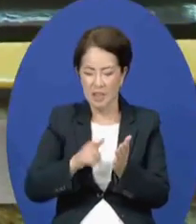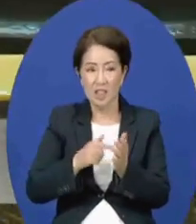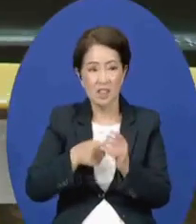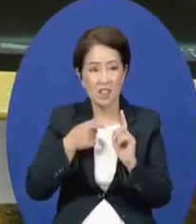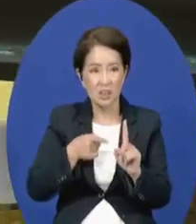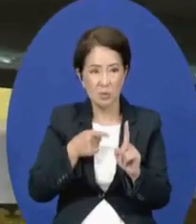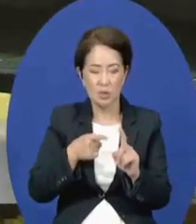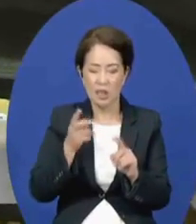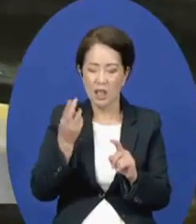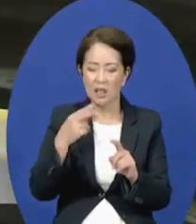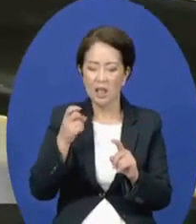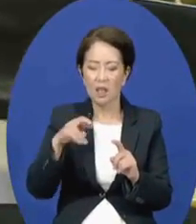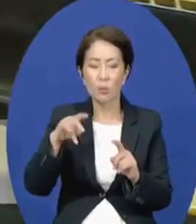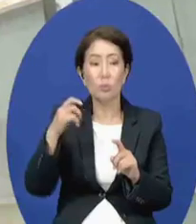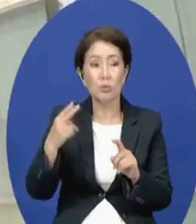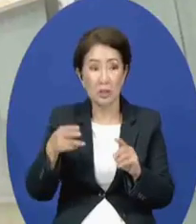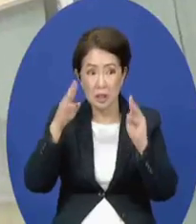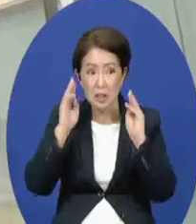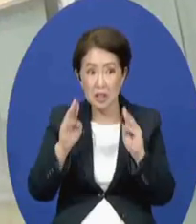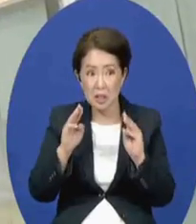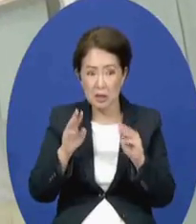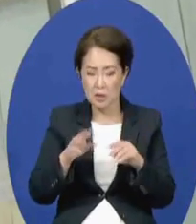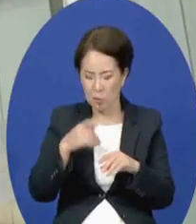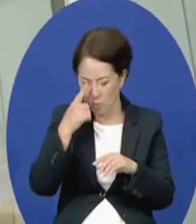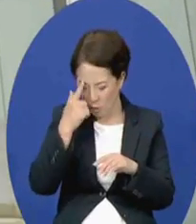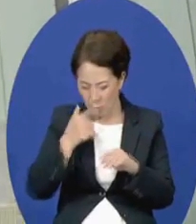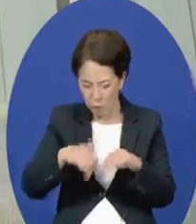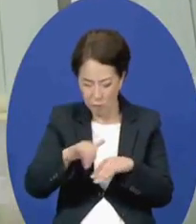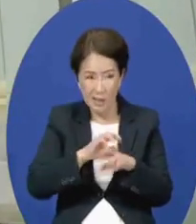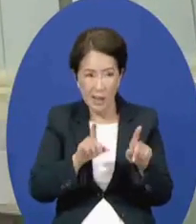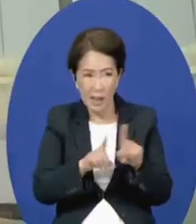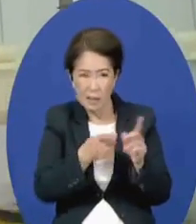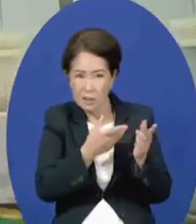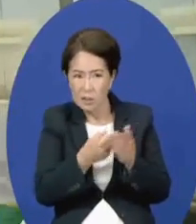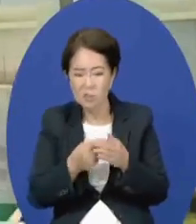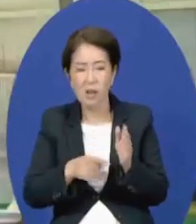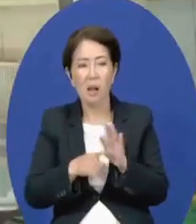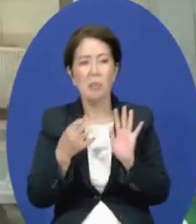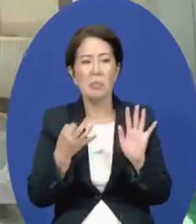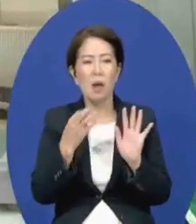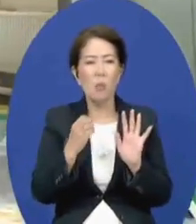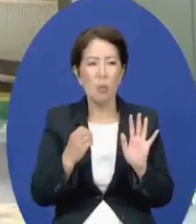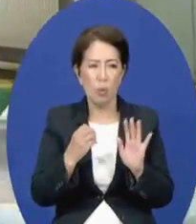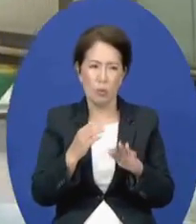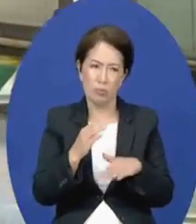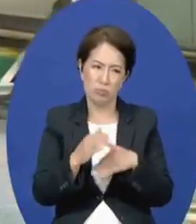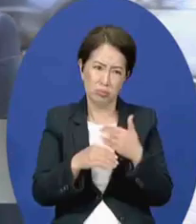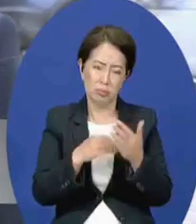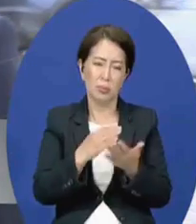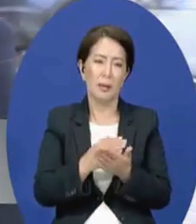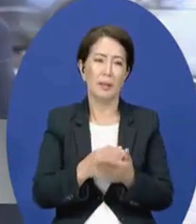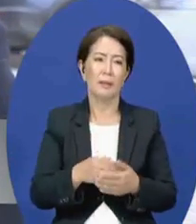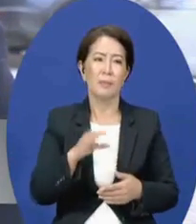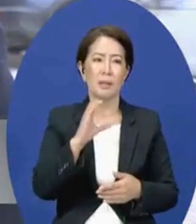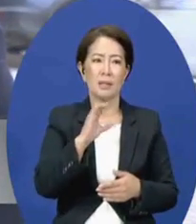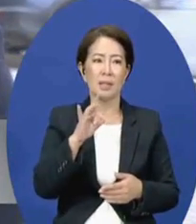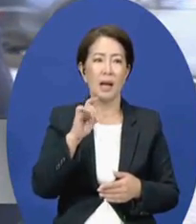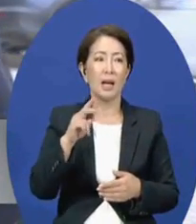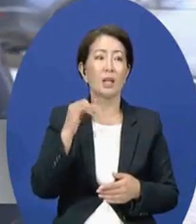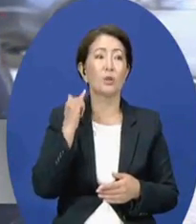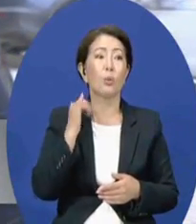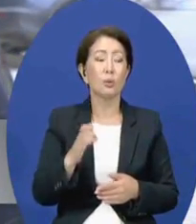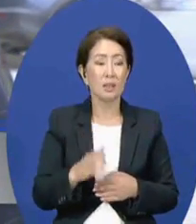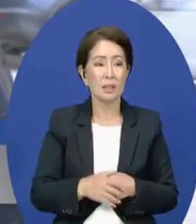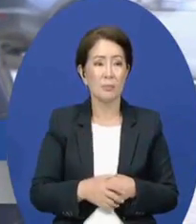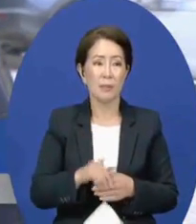хэрэглээнд нэвтрүүлэх дэд бүтцээс бүрэн шийджээ. Харин хөгжиж буй манах шиг орнод энэ үзүүлэлт дөнгөж 8% байна. Саарал